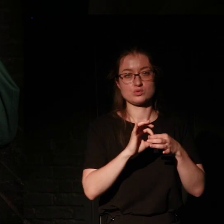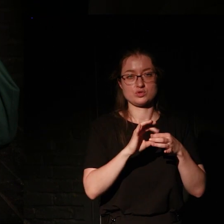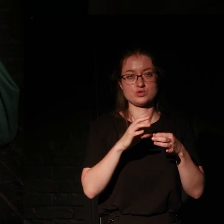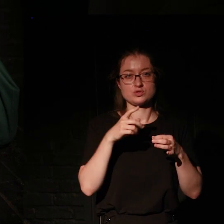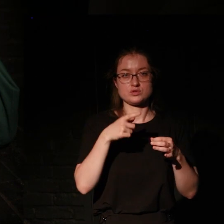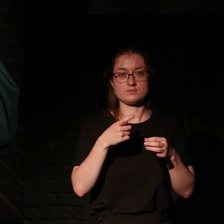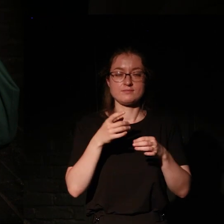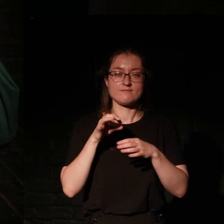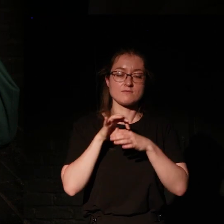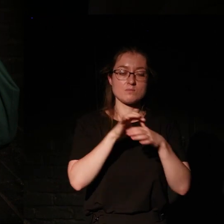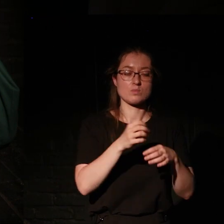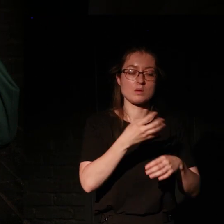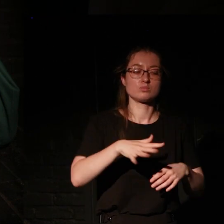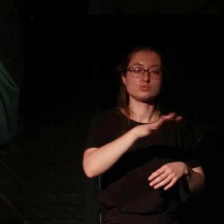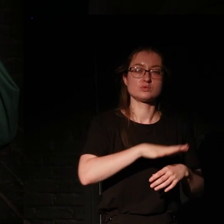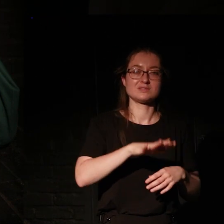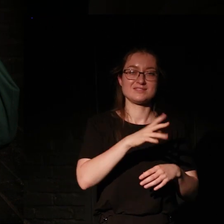by przeszedł,